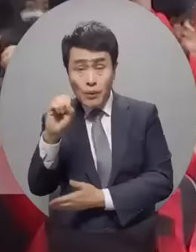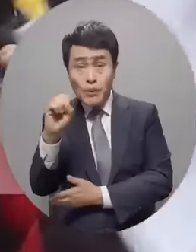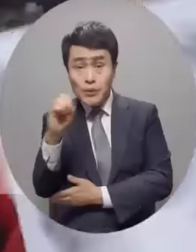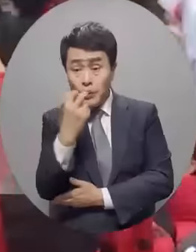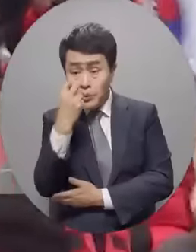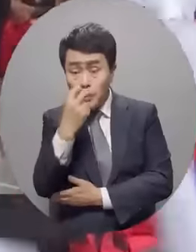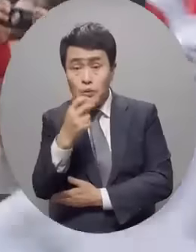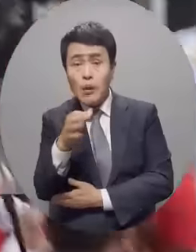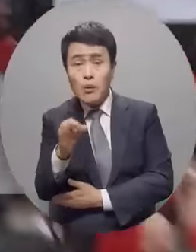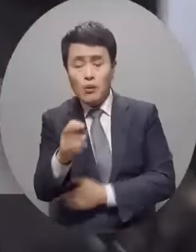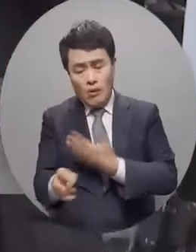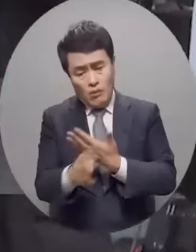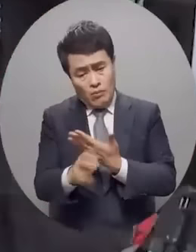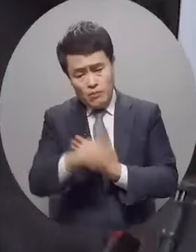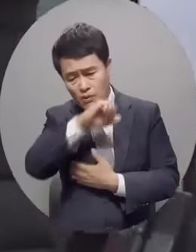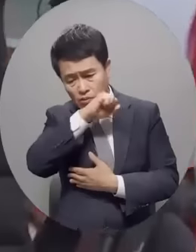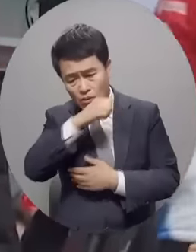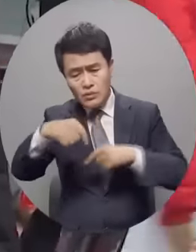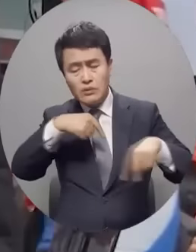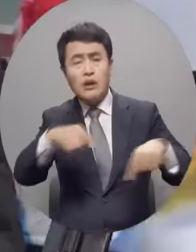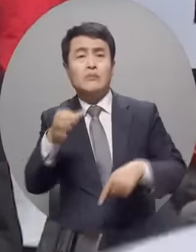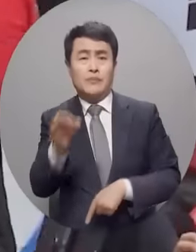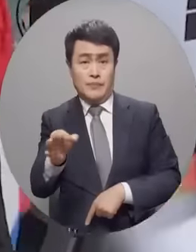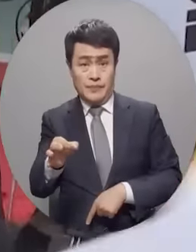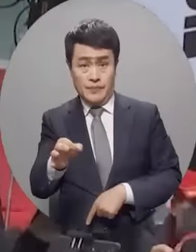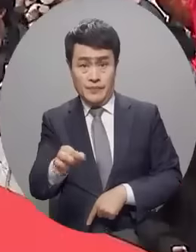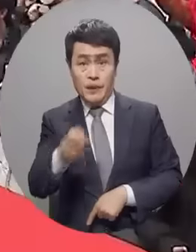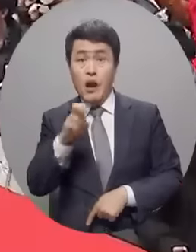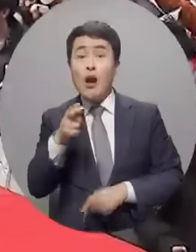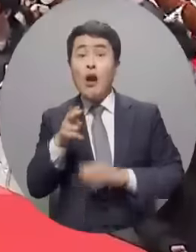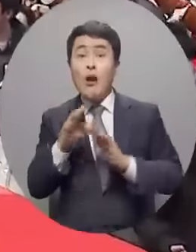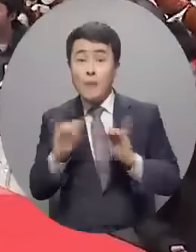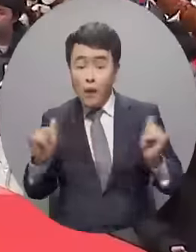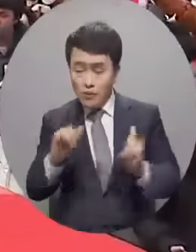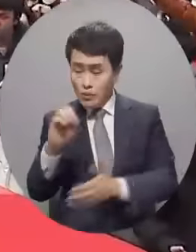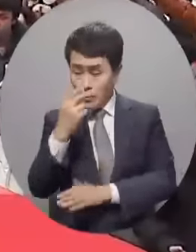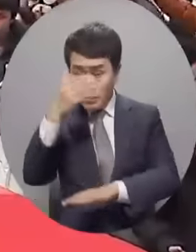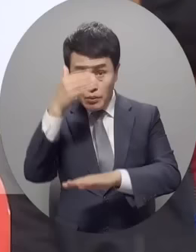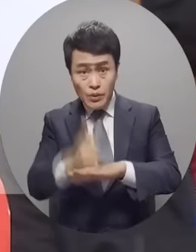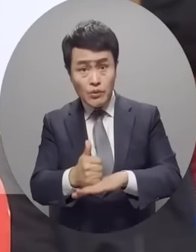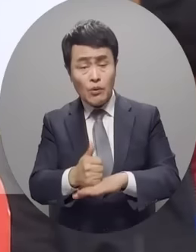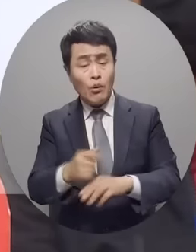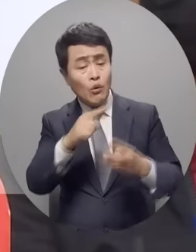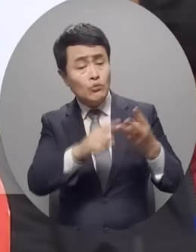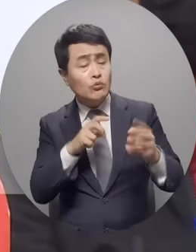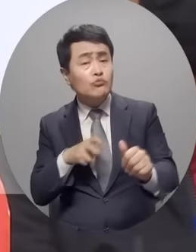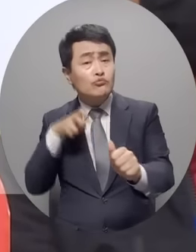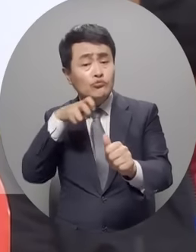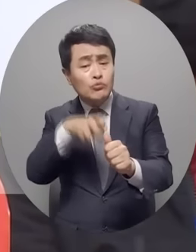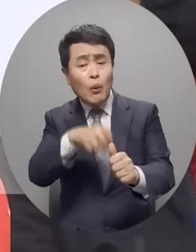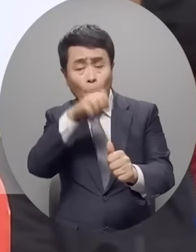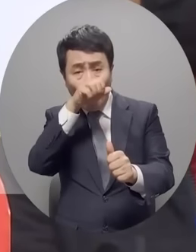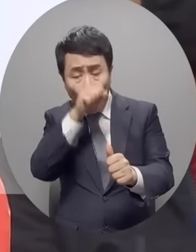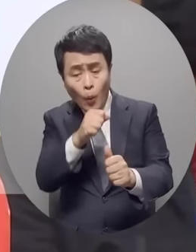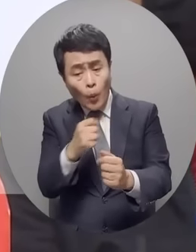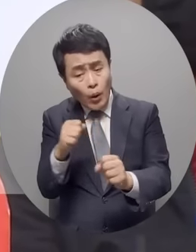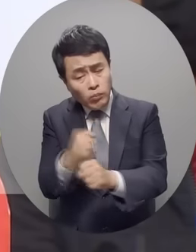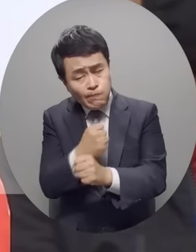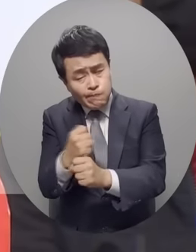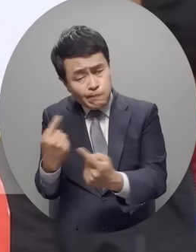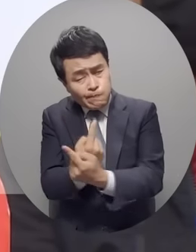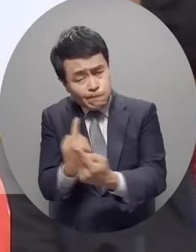불법 정치자금이 되는 겁니다. 명 씨는 또 여론조사 결과를 당시 윤 후보에게 유리하게 조작했다는 의혹도